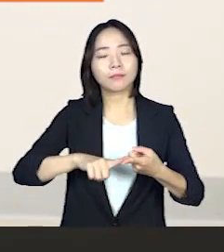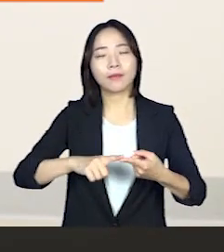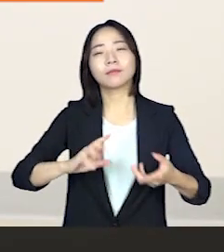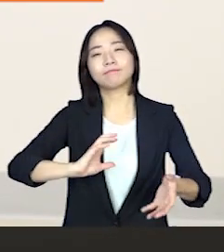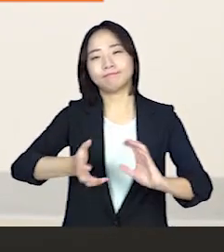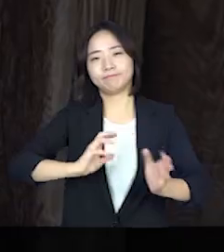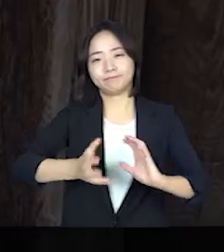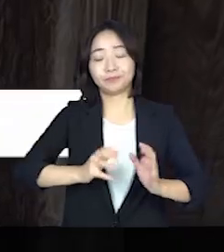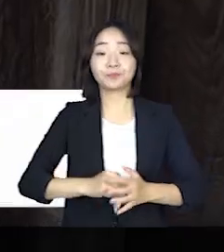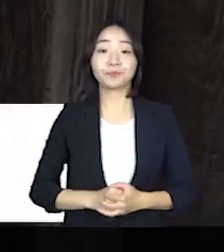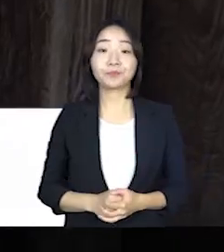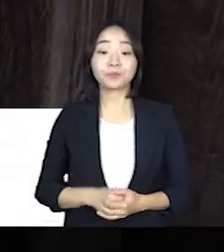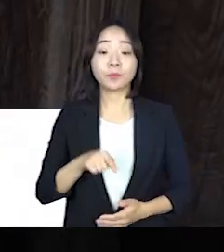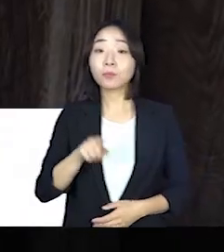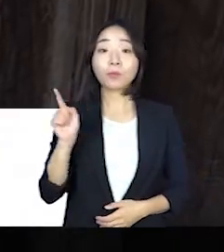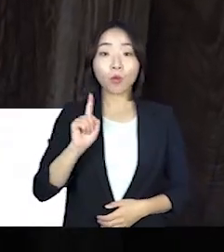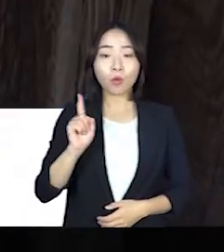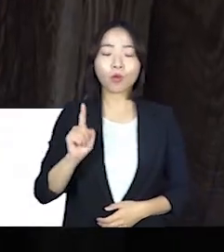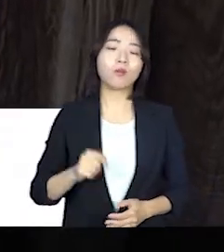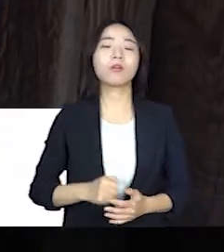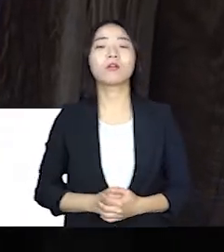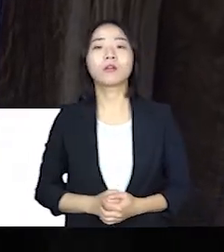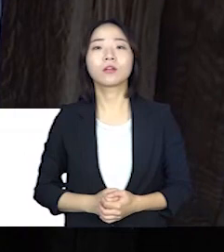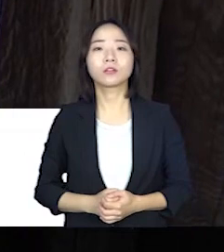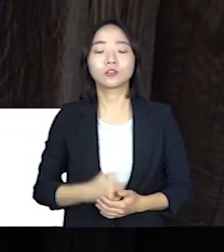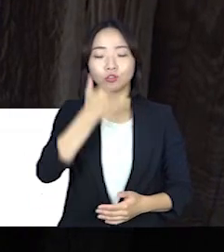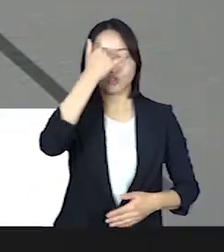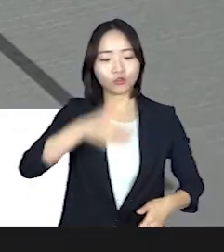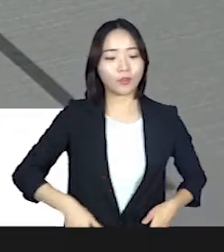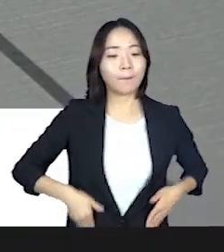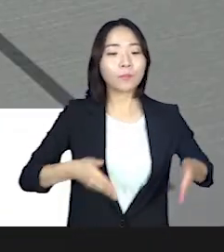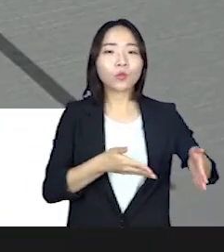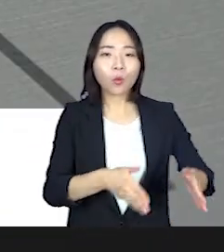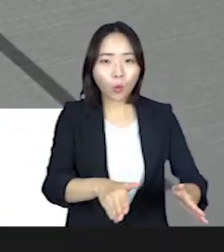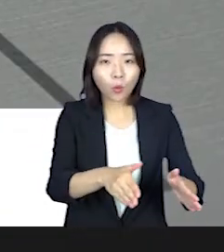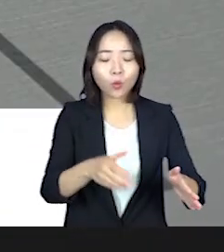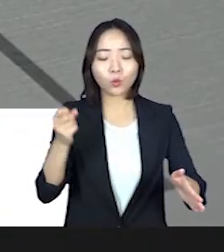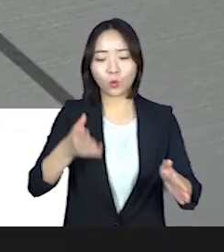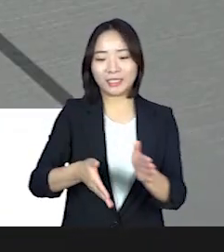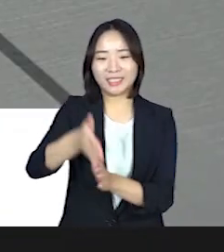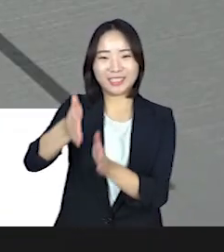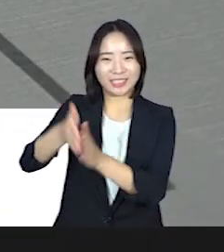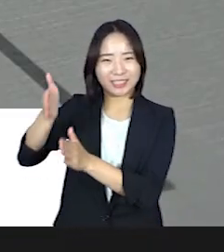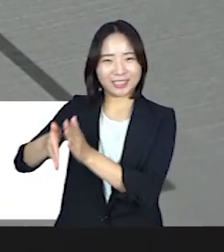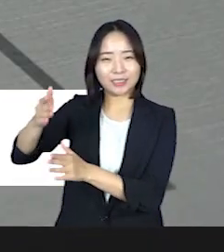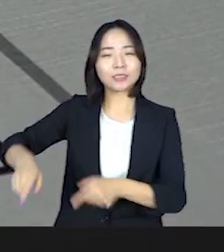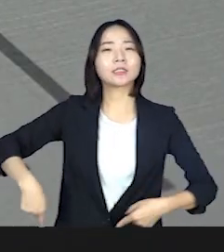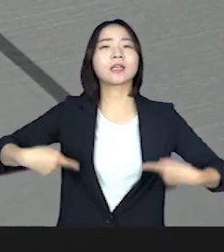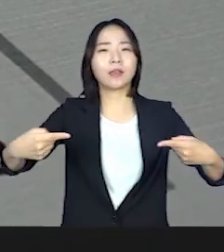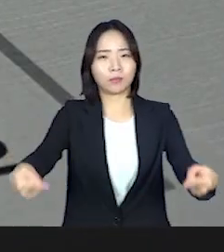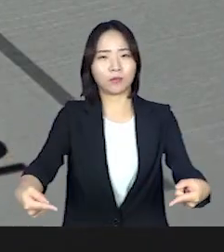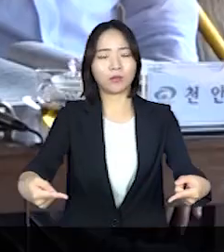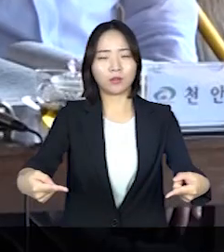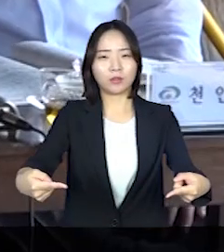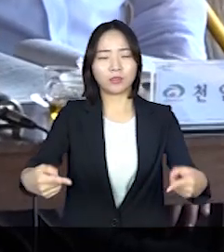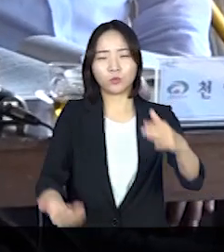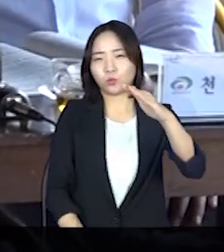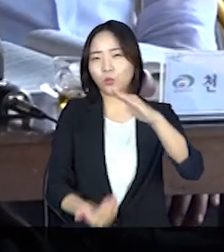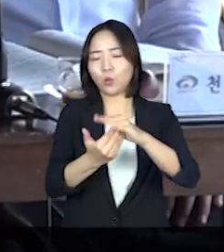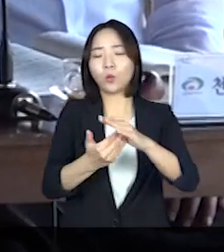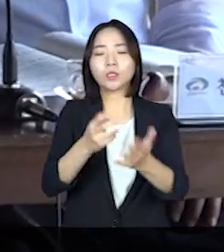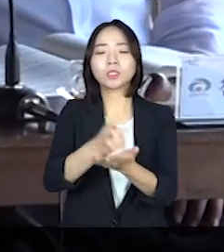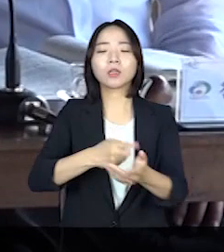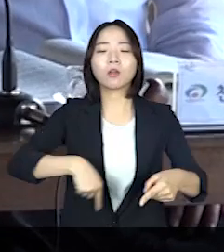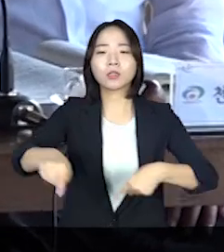가졌습니다. 충청남도 지방정보회의는 충청남도와 충남 지역의 지자체가 모두 참여하는 충남